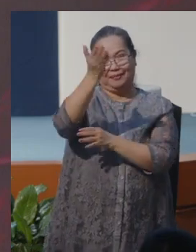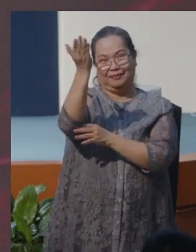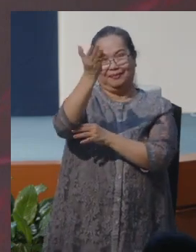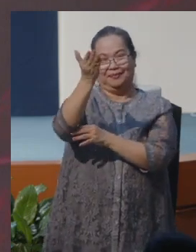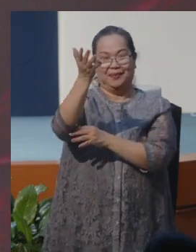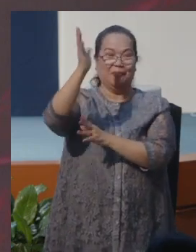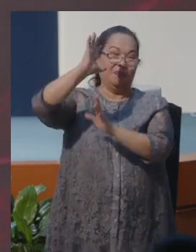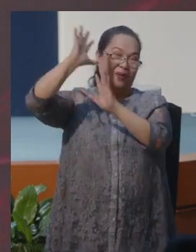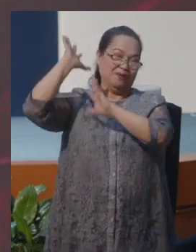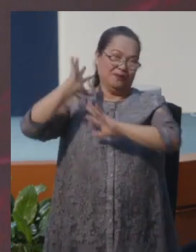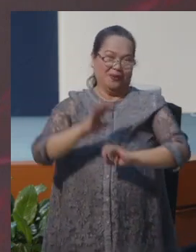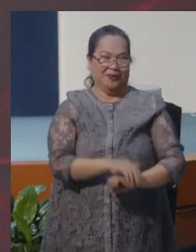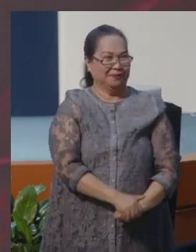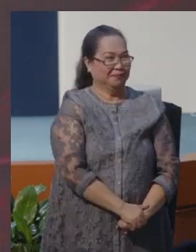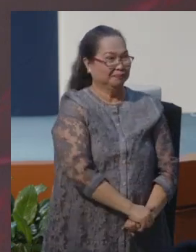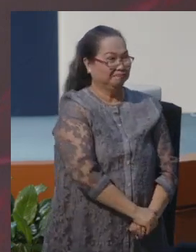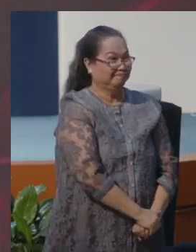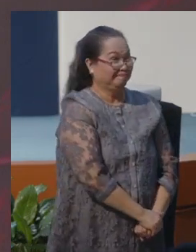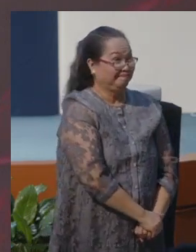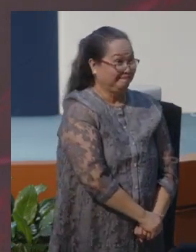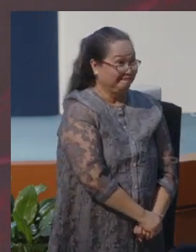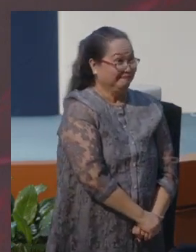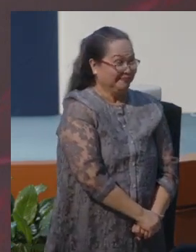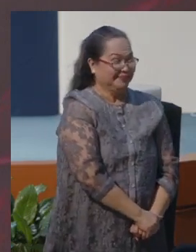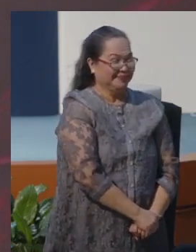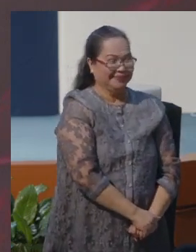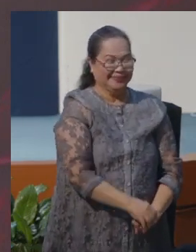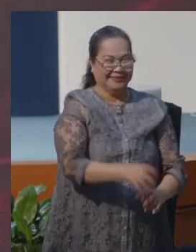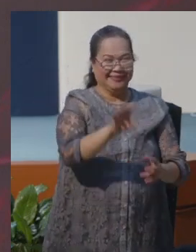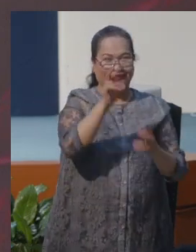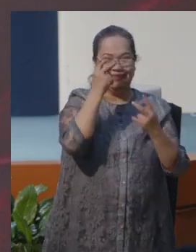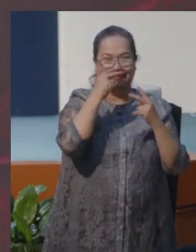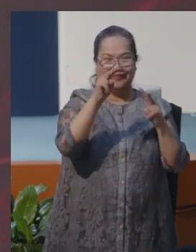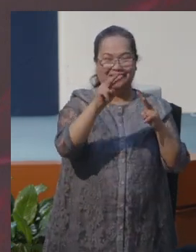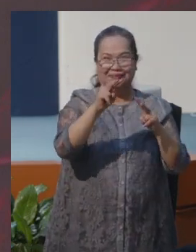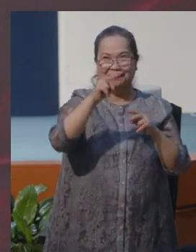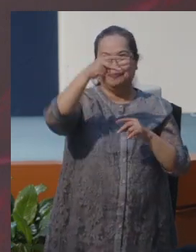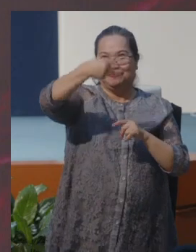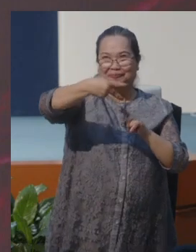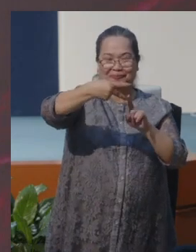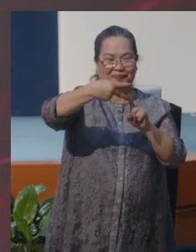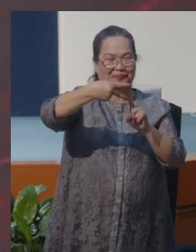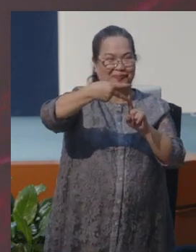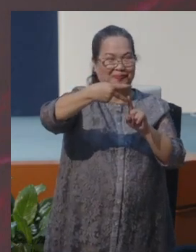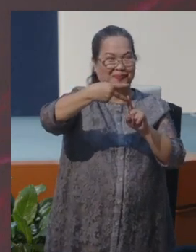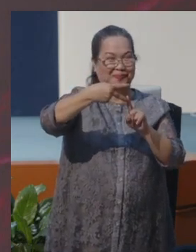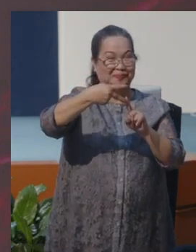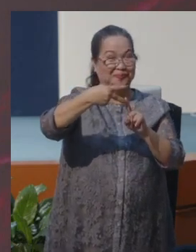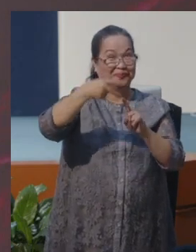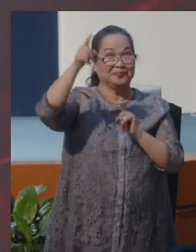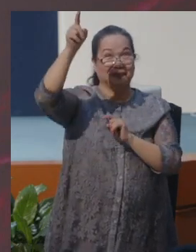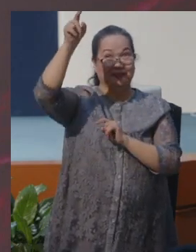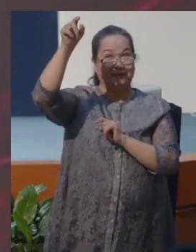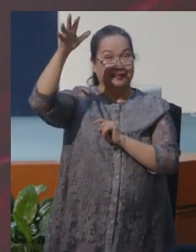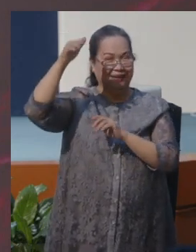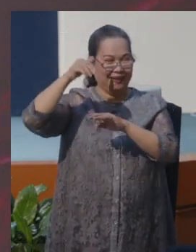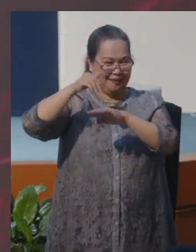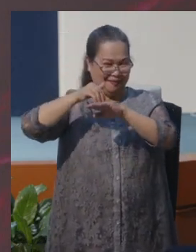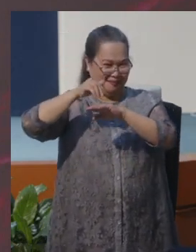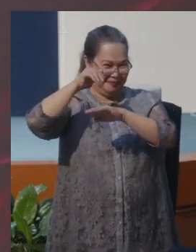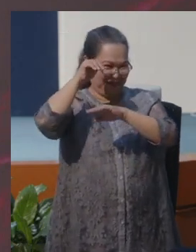ng Ebanghelyo. Tingnan naman natin ngayon yung pangalawang punto. The Master's Messengers.